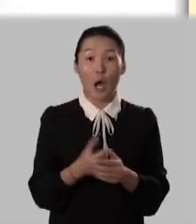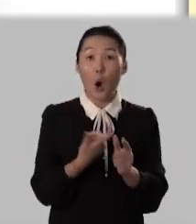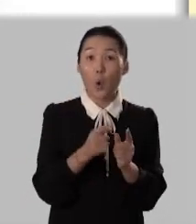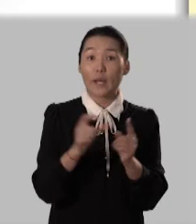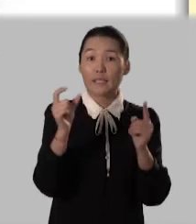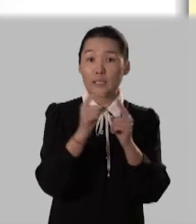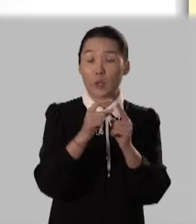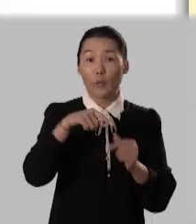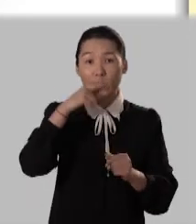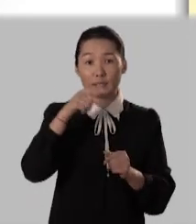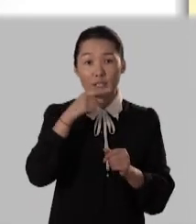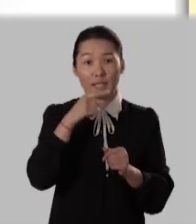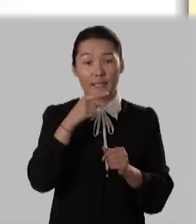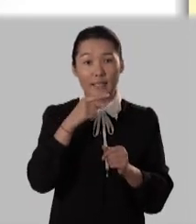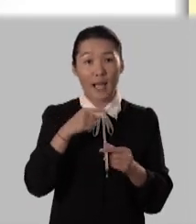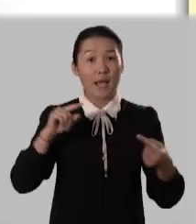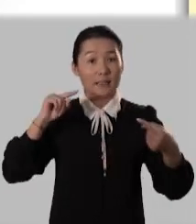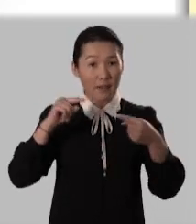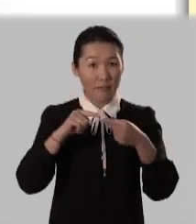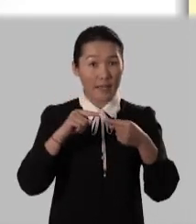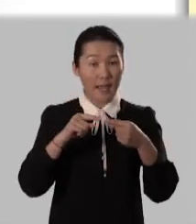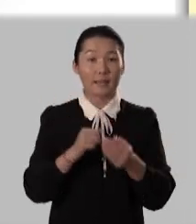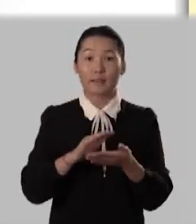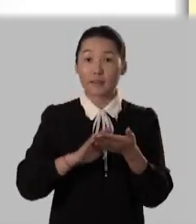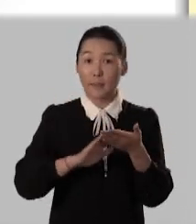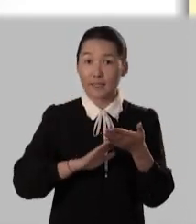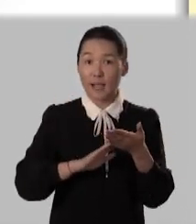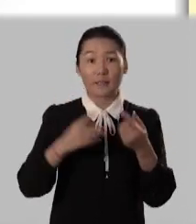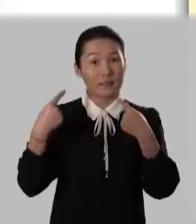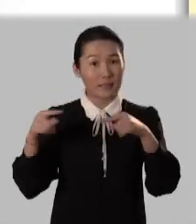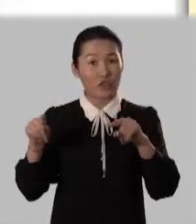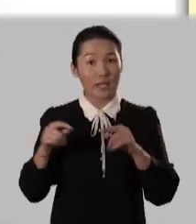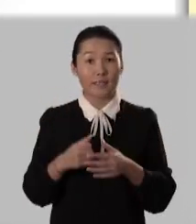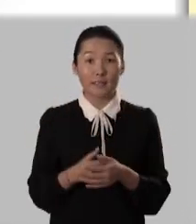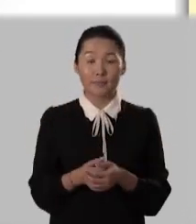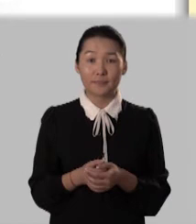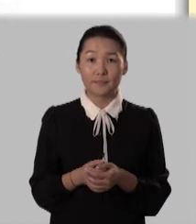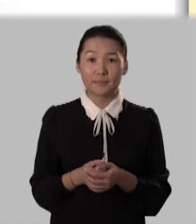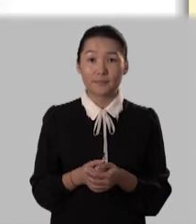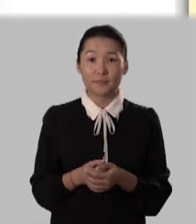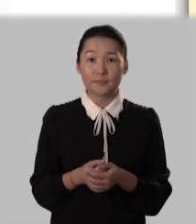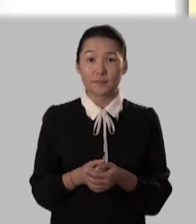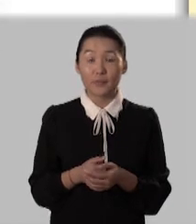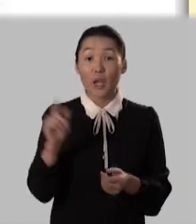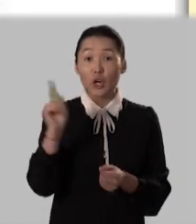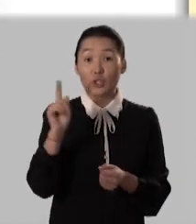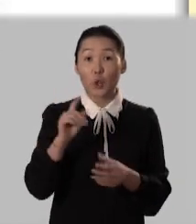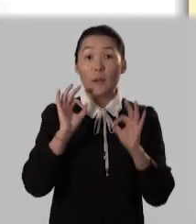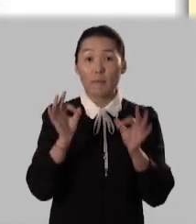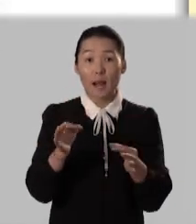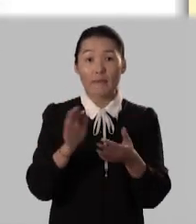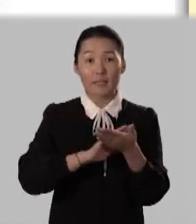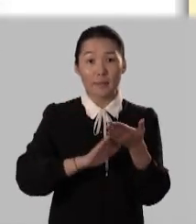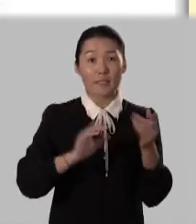произношения полностью совпадает а написание различается чтобы правильно написать